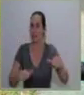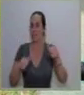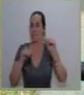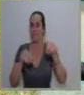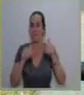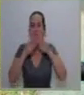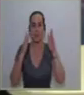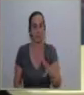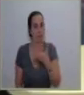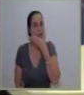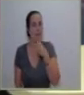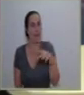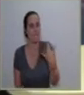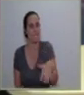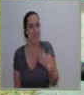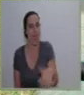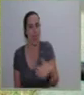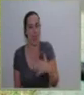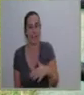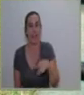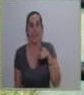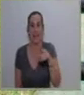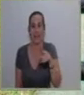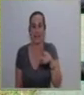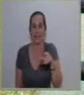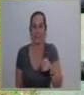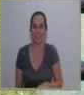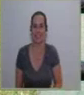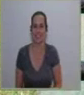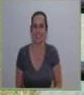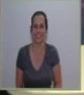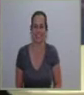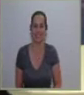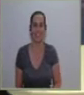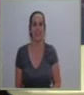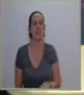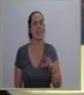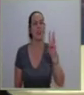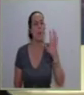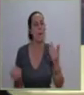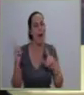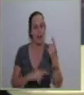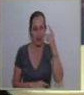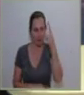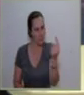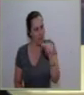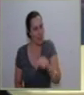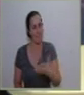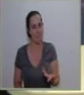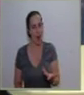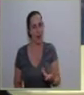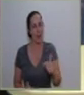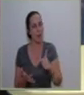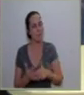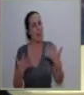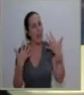בסוכה. איזה ציור יפה. כן, זה יעיף לכם תפחה. אוקיי, שלומית, מה קרה? חשבתי שאת באה, את יודעת,